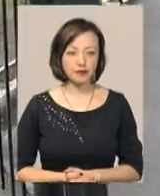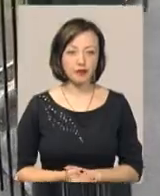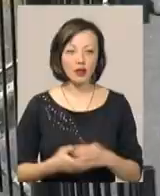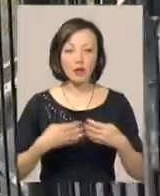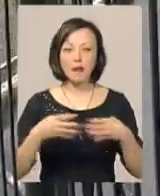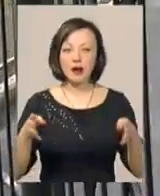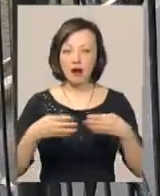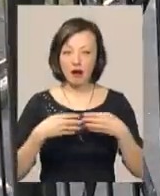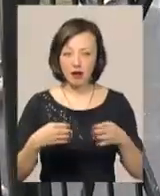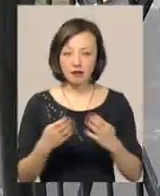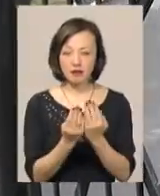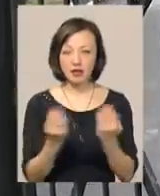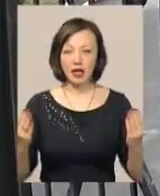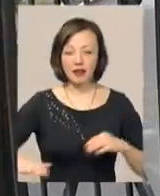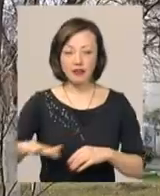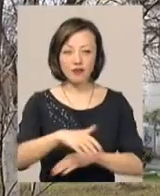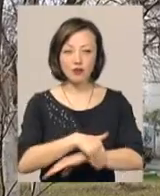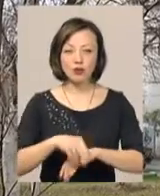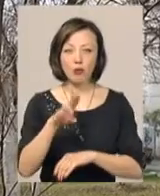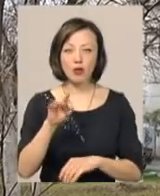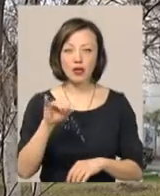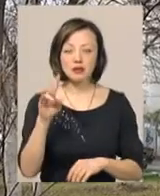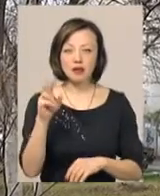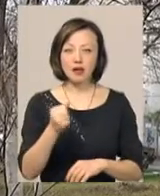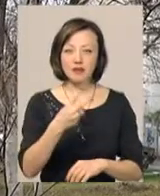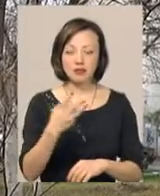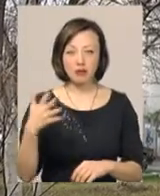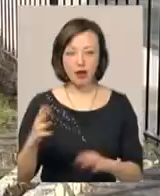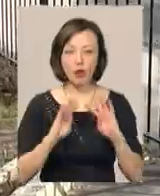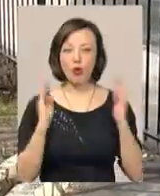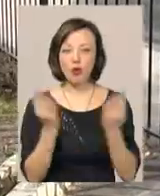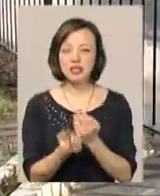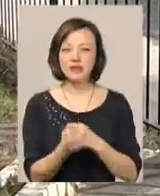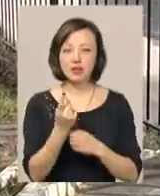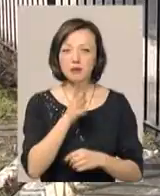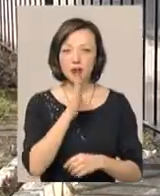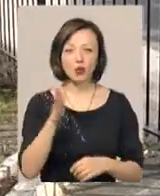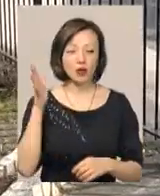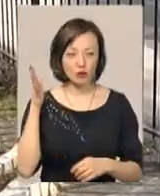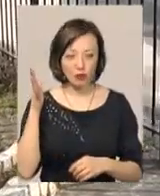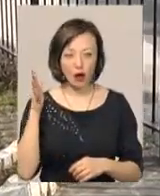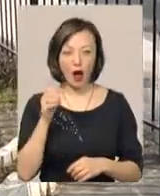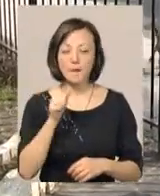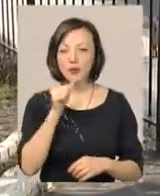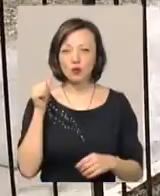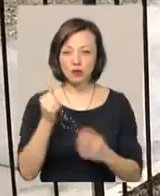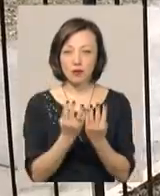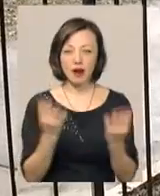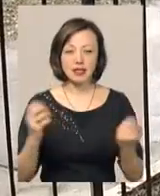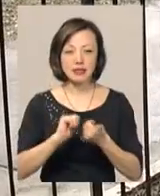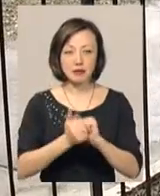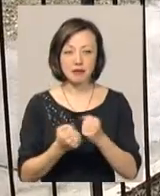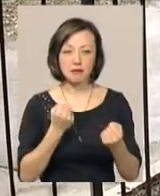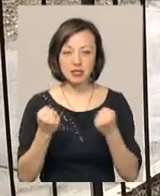Паркан з хвірткою відмежовує двір на Подільській 25 від сусідніх будинків. Огорожа з'явилася тут 5 років тому, а минулоріч паркан змінили